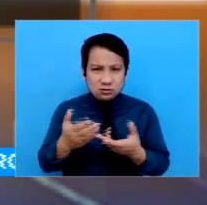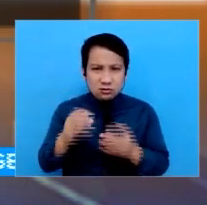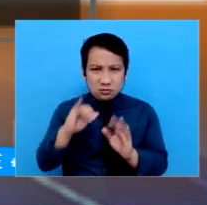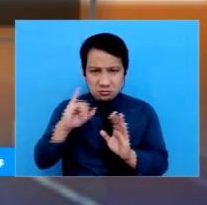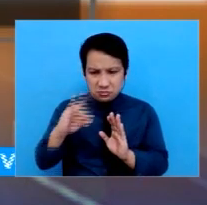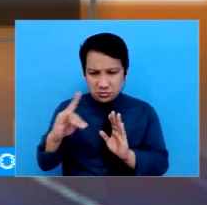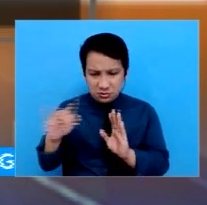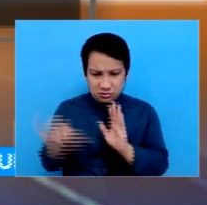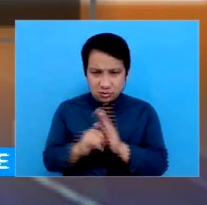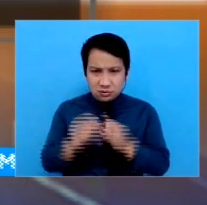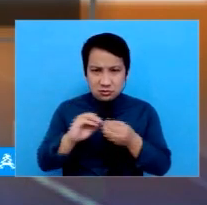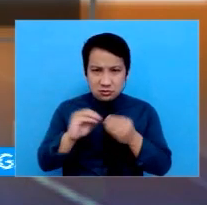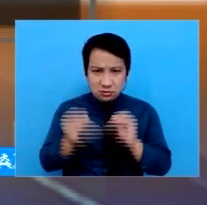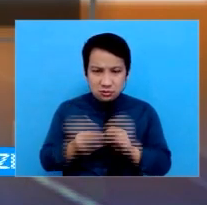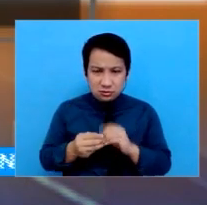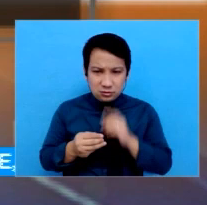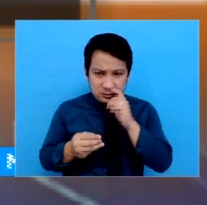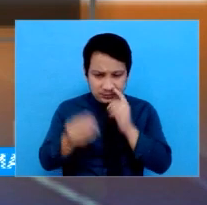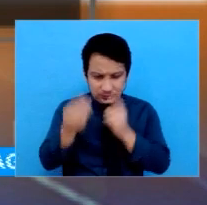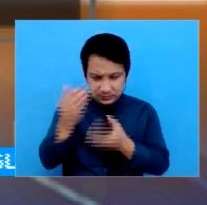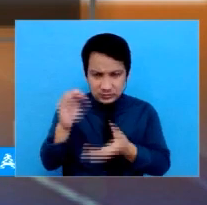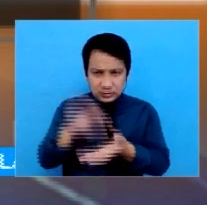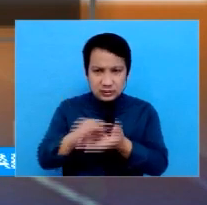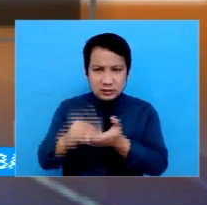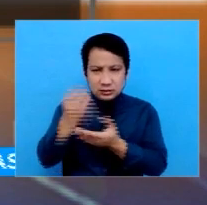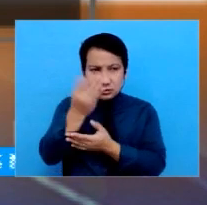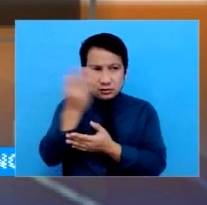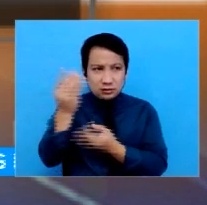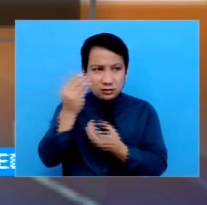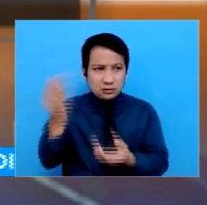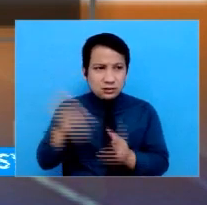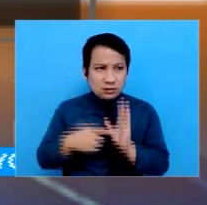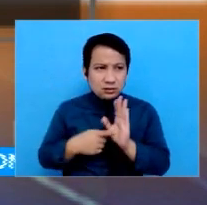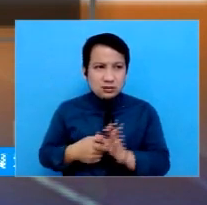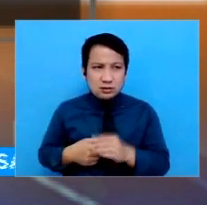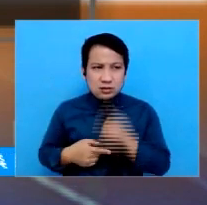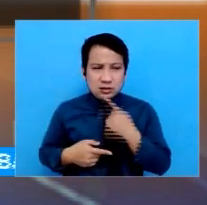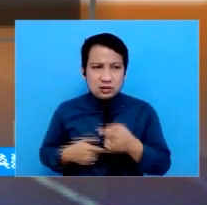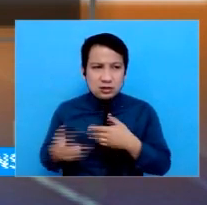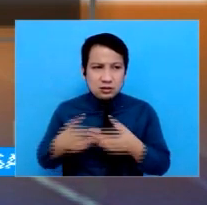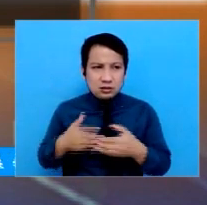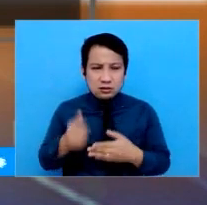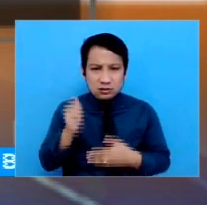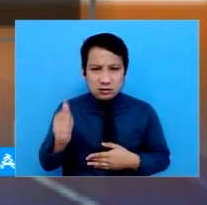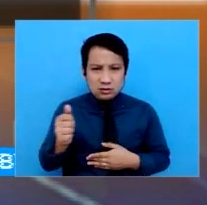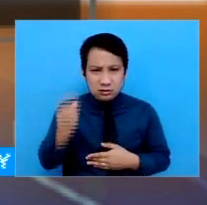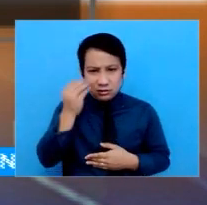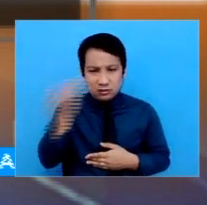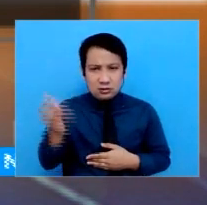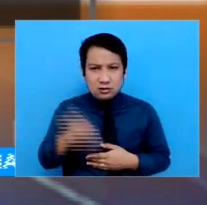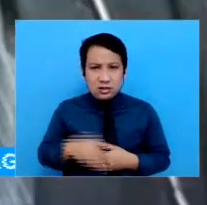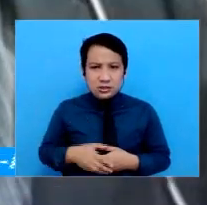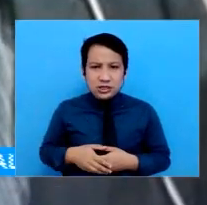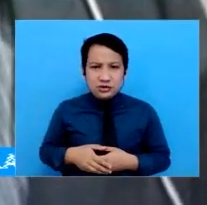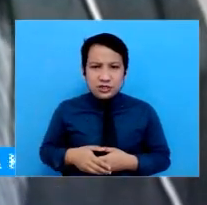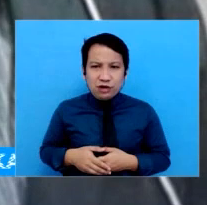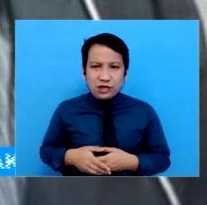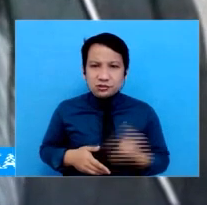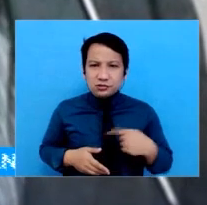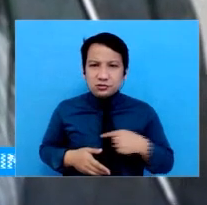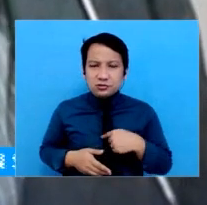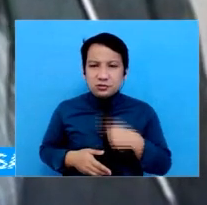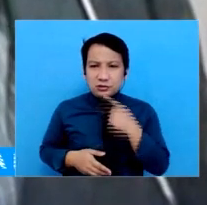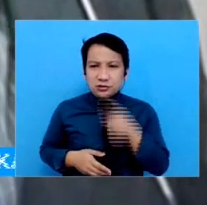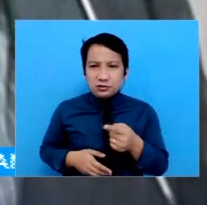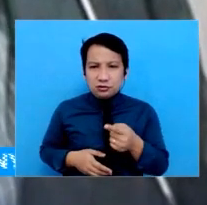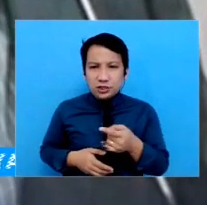numbers ng vote counting machines na gagamitin sa darating na eleksyon. Pero duda dyan ang COMELEC. Sabi ni spokesperson